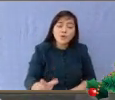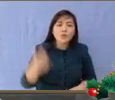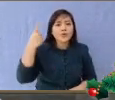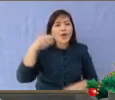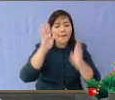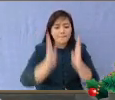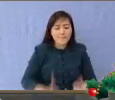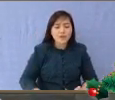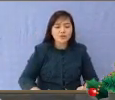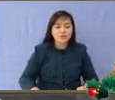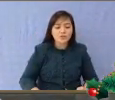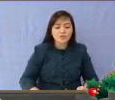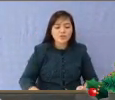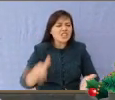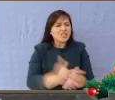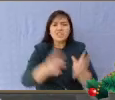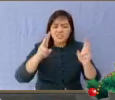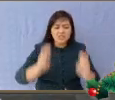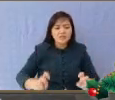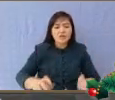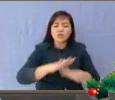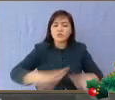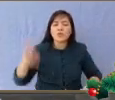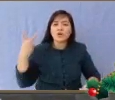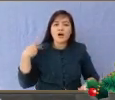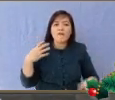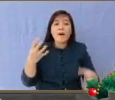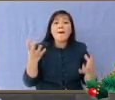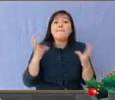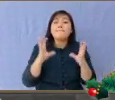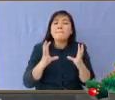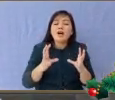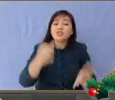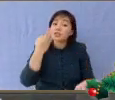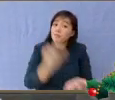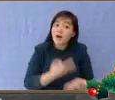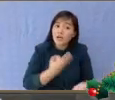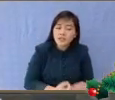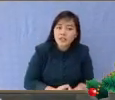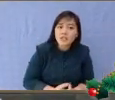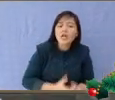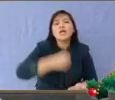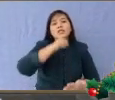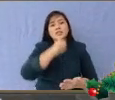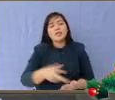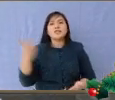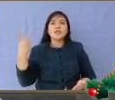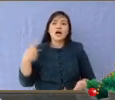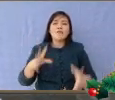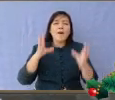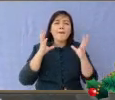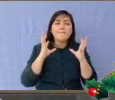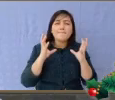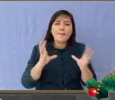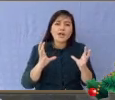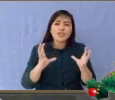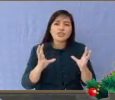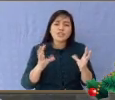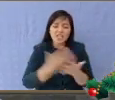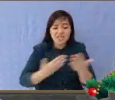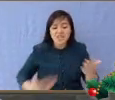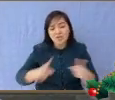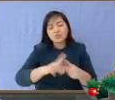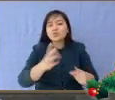may pagmamalaking bank account sa labas. Wala kang may pagmamalaking magandang kasuotan. Wala kang may pagmamalaking